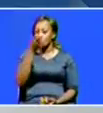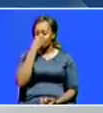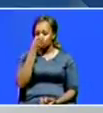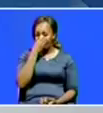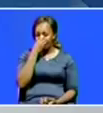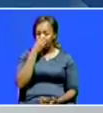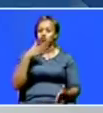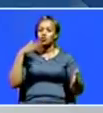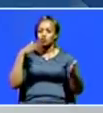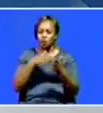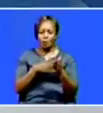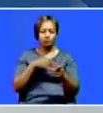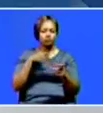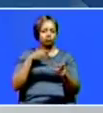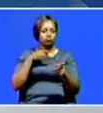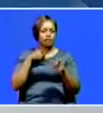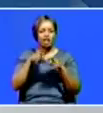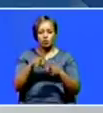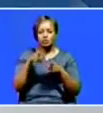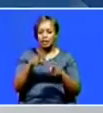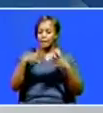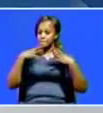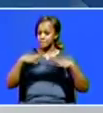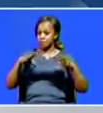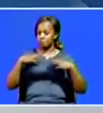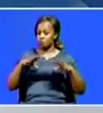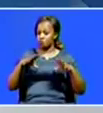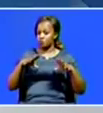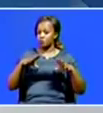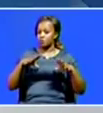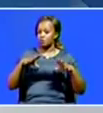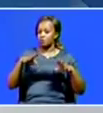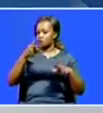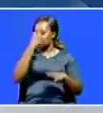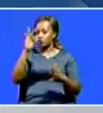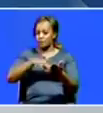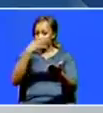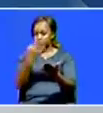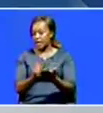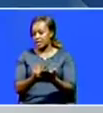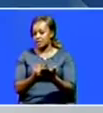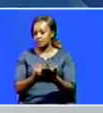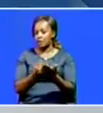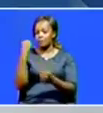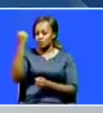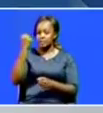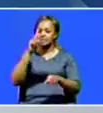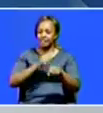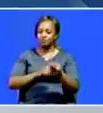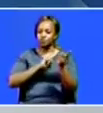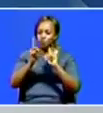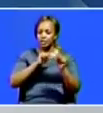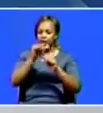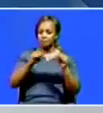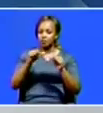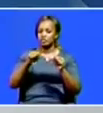lomo wafanyikazi wa umma kutokana na masaibu yake ya kisiasa. Akizungumzia matokeo ya uchaguzi mdogo eneo bunge la Kibra, Wanga amesema